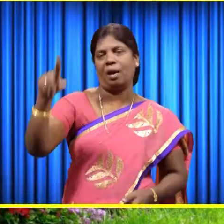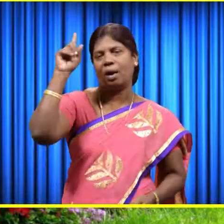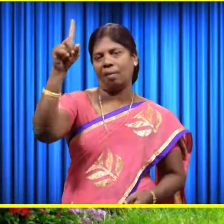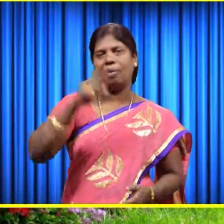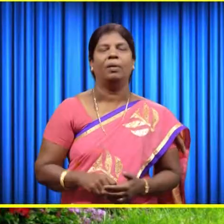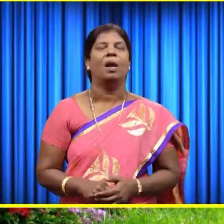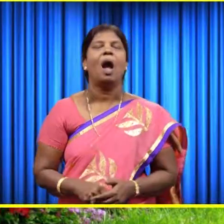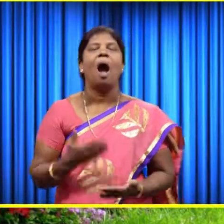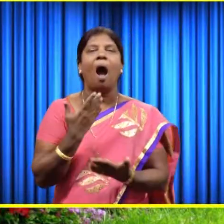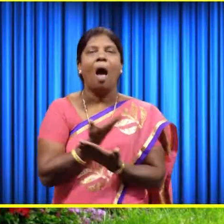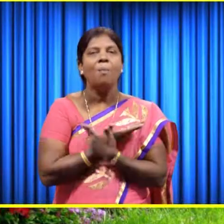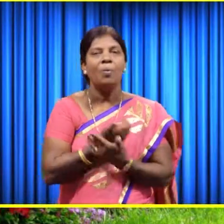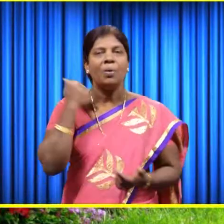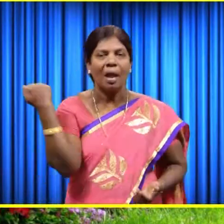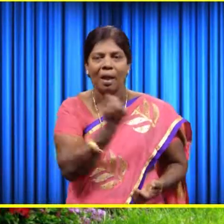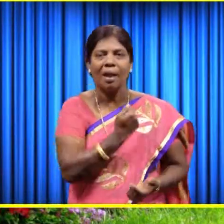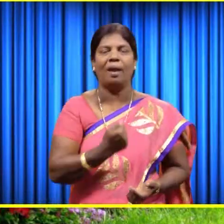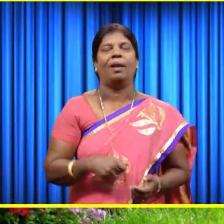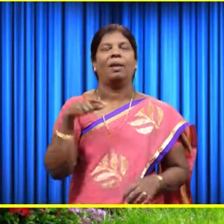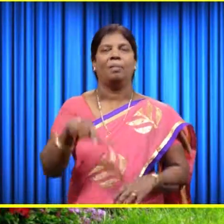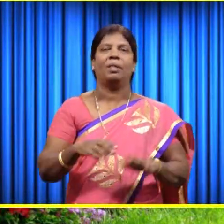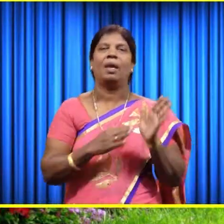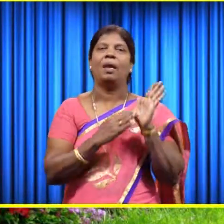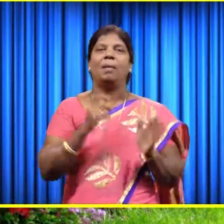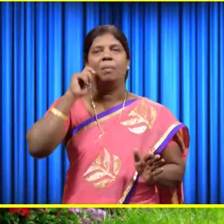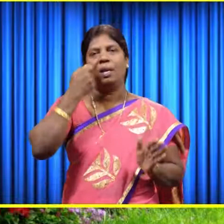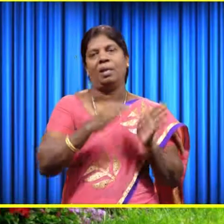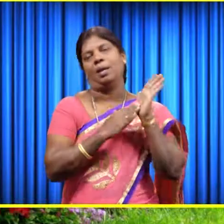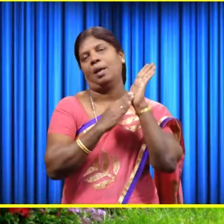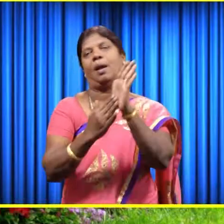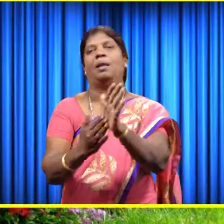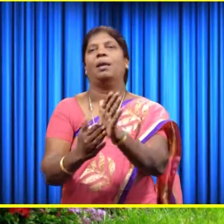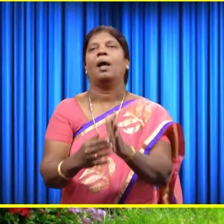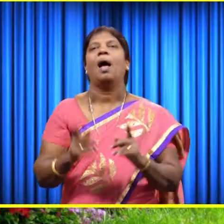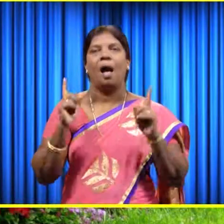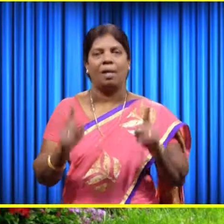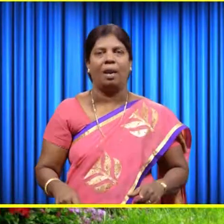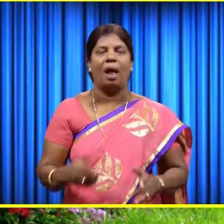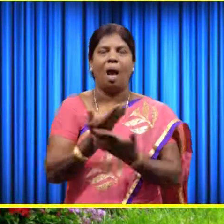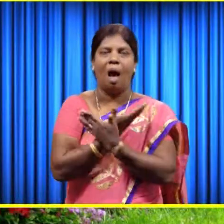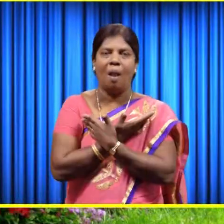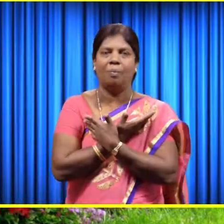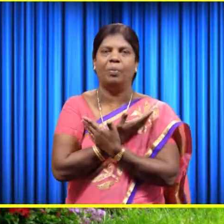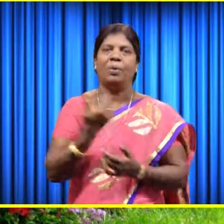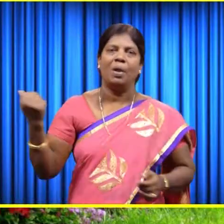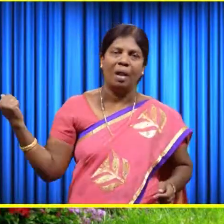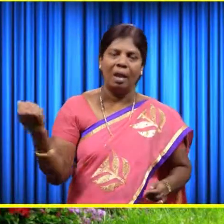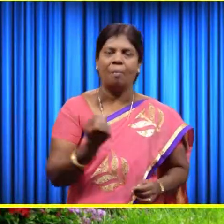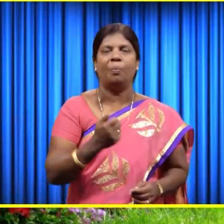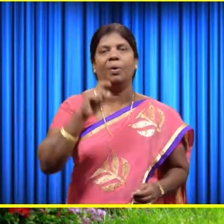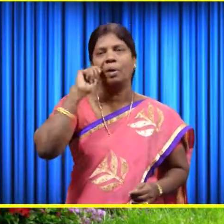அன்பு இன்னது என்பதை மனிதனுக்கு வெளிப்படுத்தி இருக்கிறார். எனவே அந்த அன்பு எவ்விதமாக